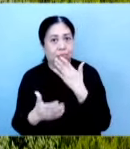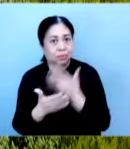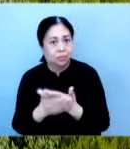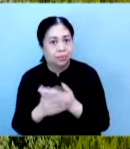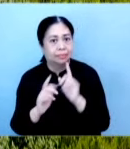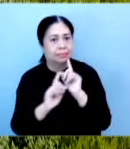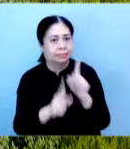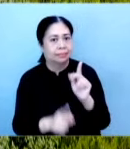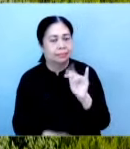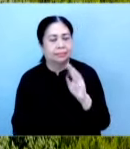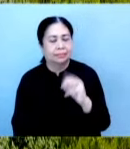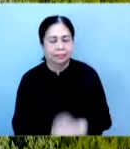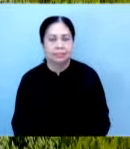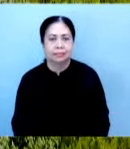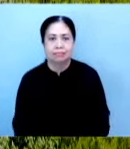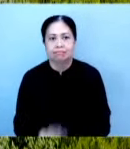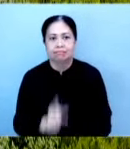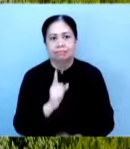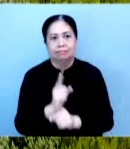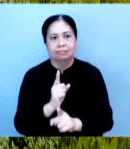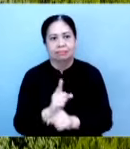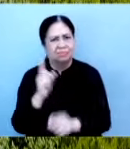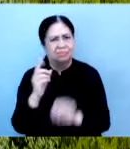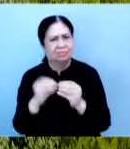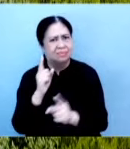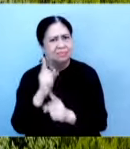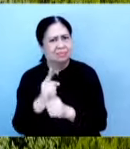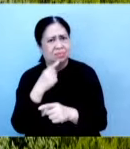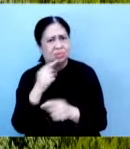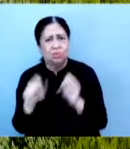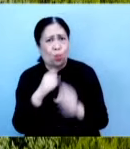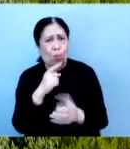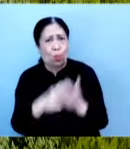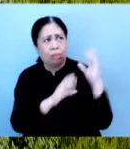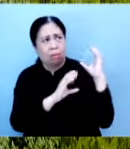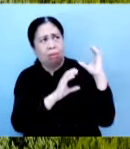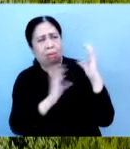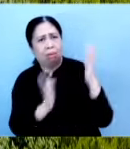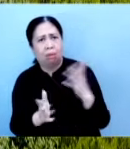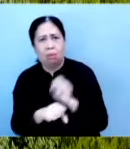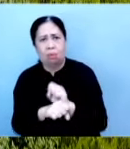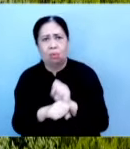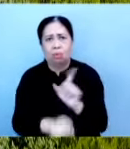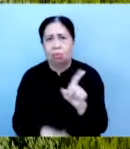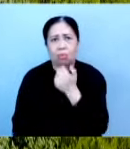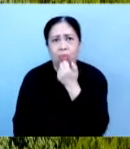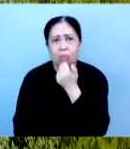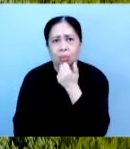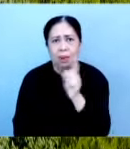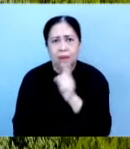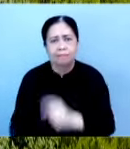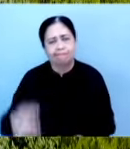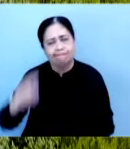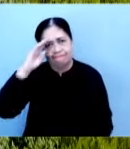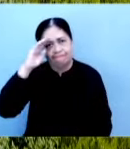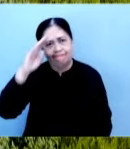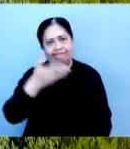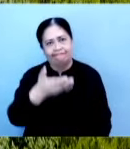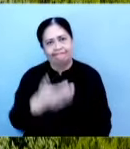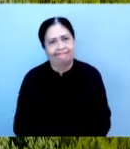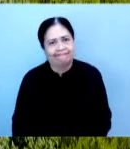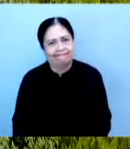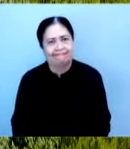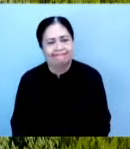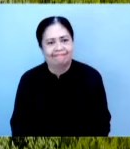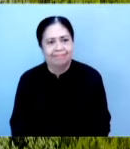ni Kim mm saka isa pa Tama sila wala namang mali sa pagiging kargador para niyo All